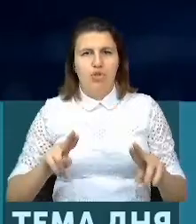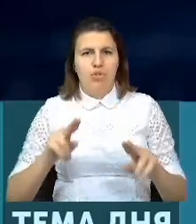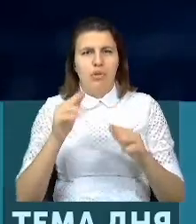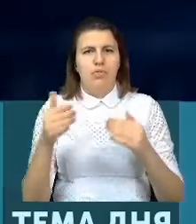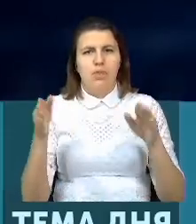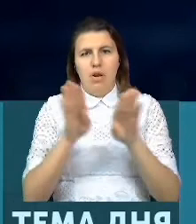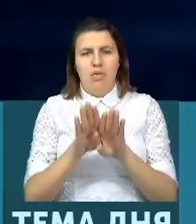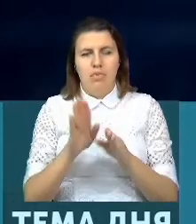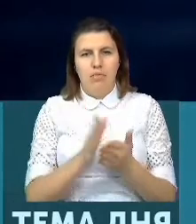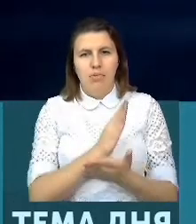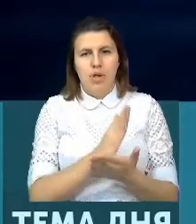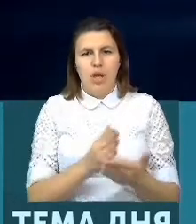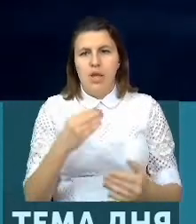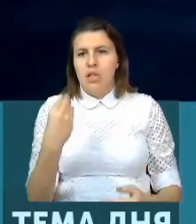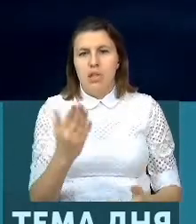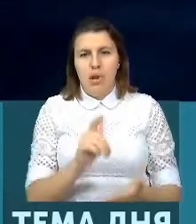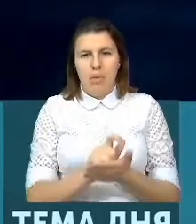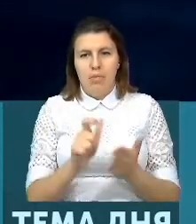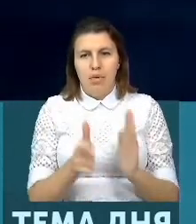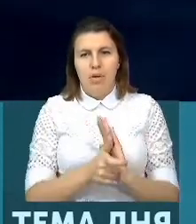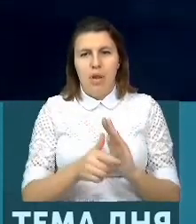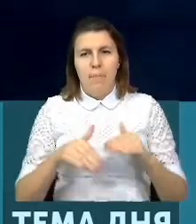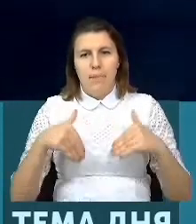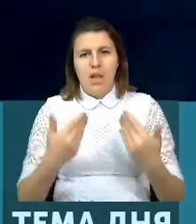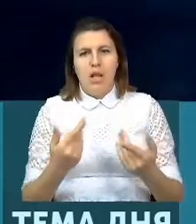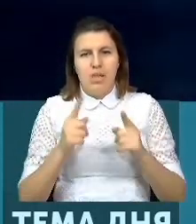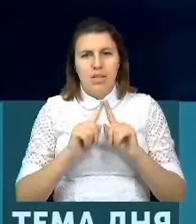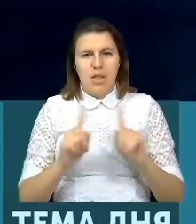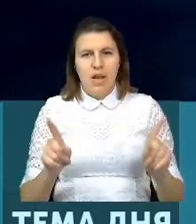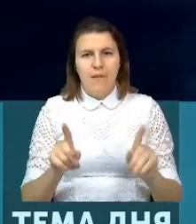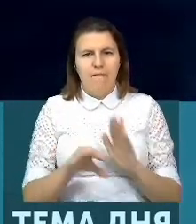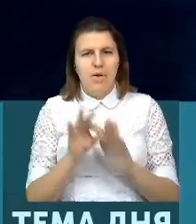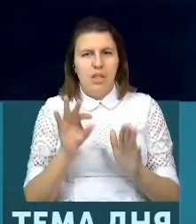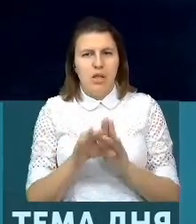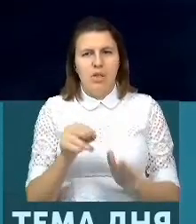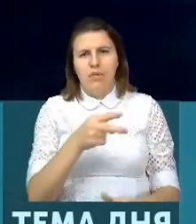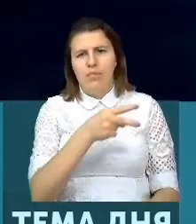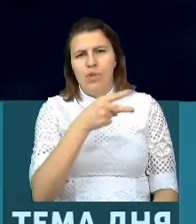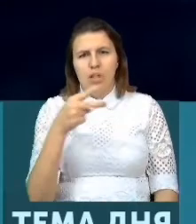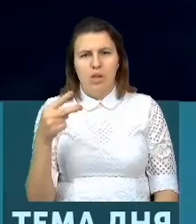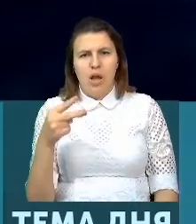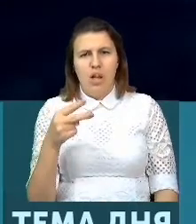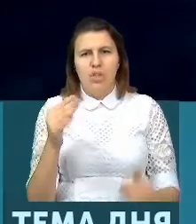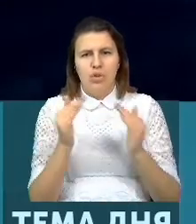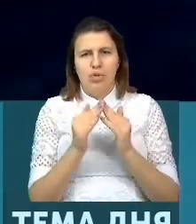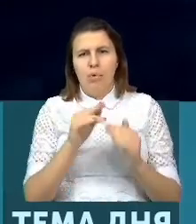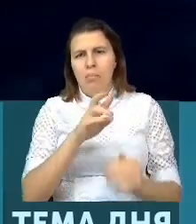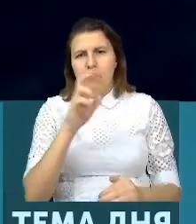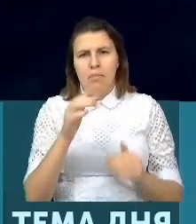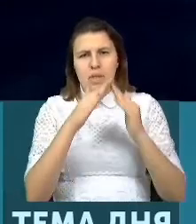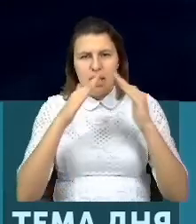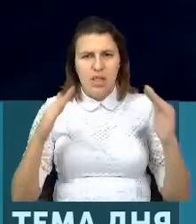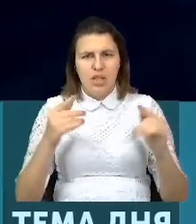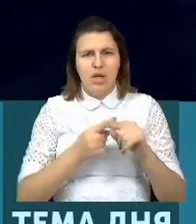помещение, вообще нам даже там предлагали какие-то странные варианты. Двухэтажный дом вообще без крыши, который уже разваливается на